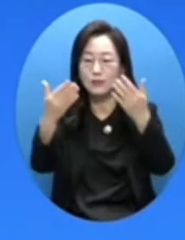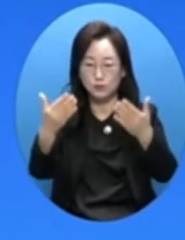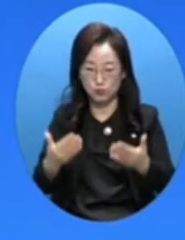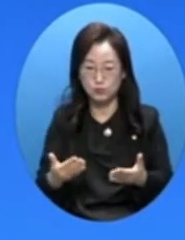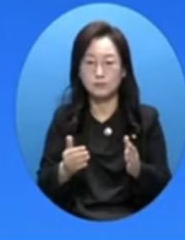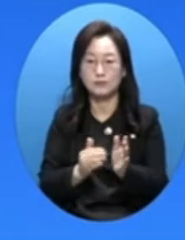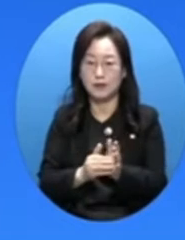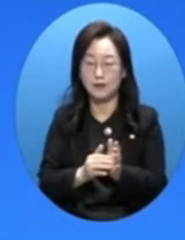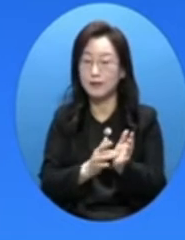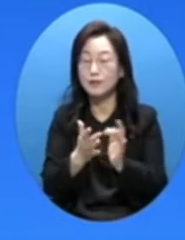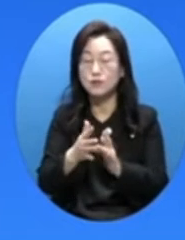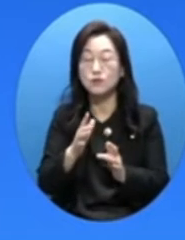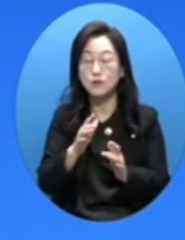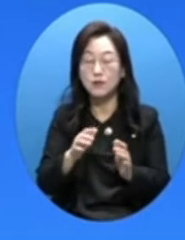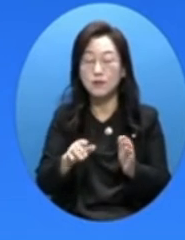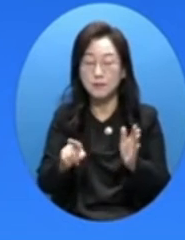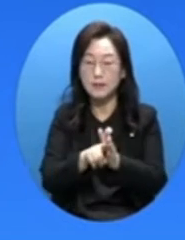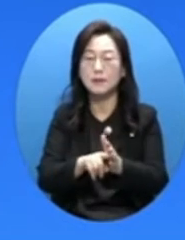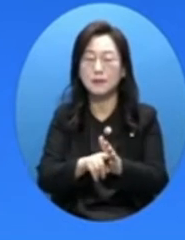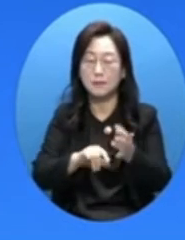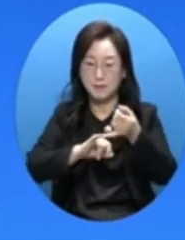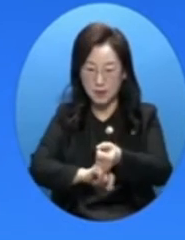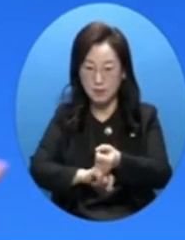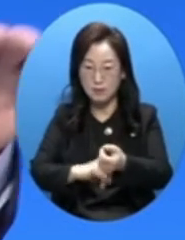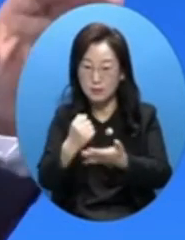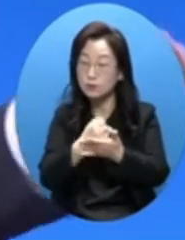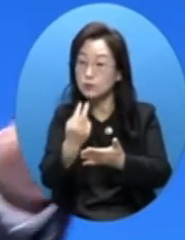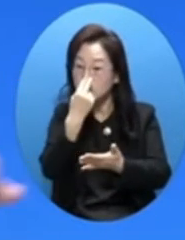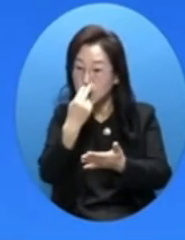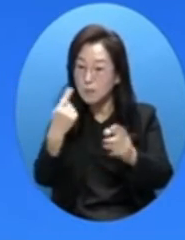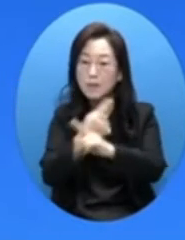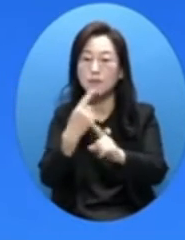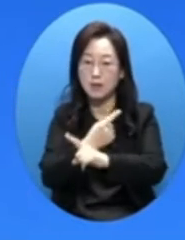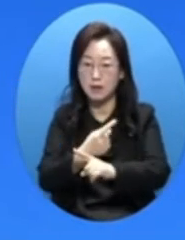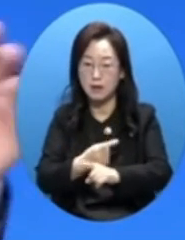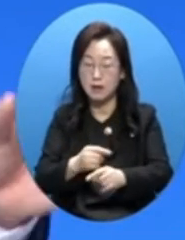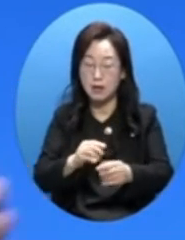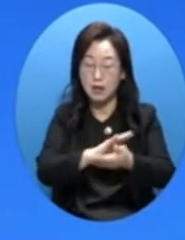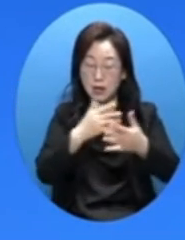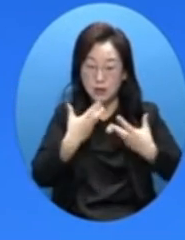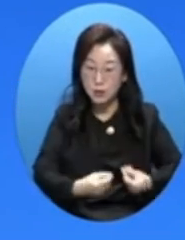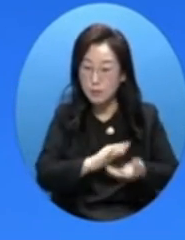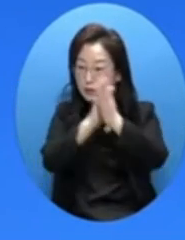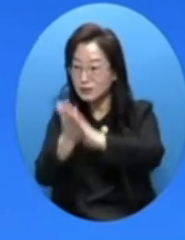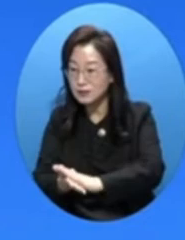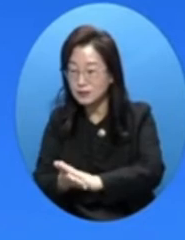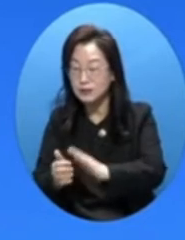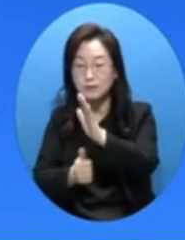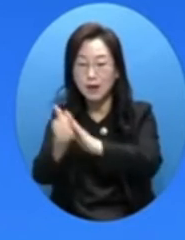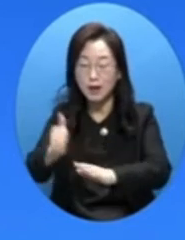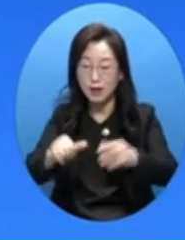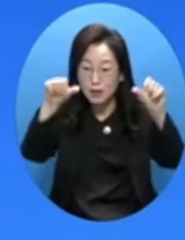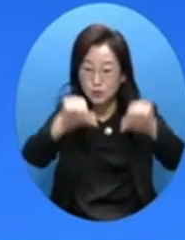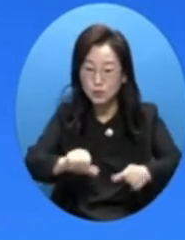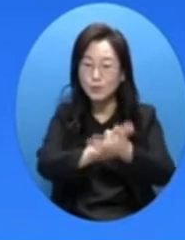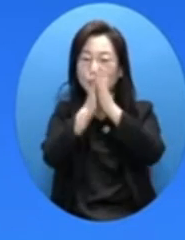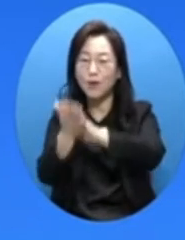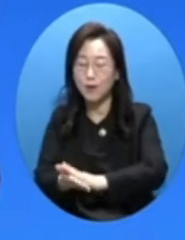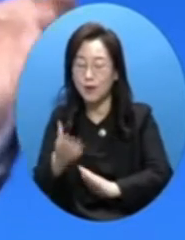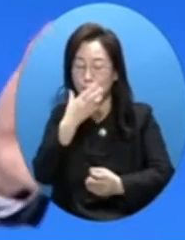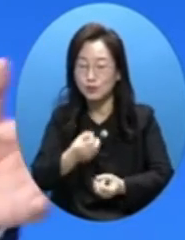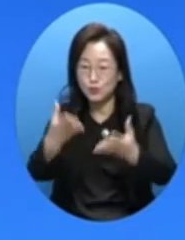주셨습니다. 예수를 믿기만 하면 운명이 바뀌어지는 것입니다. 절망에서 희망으로 저주에서 축복으로 주님의